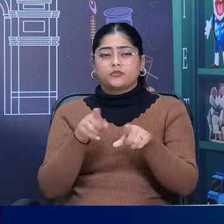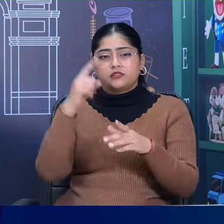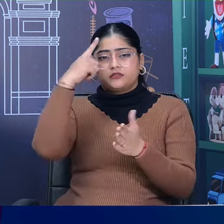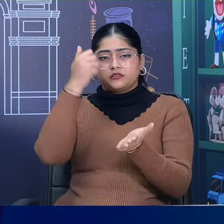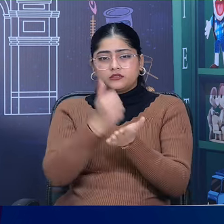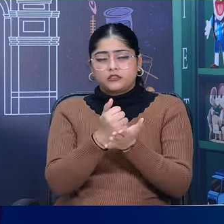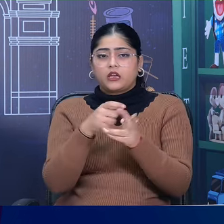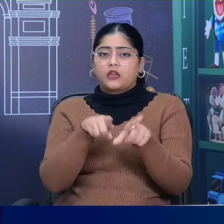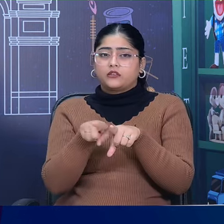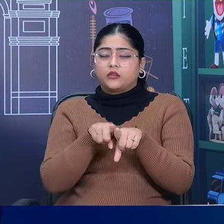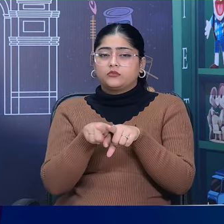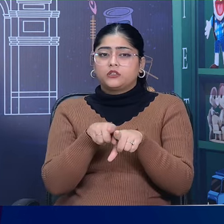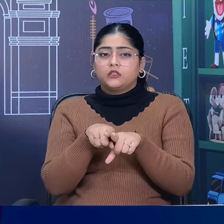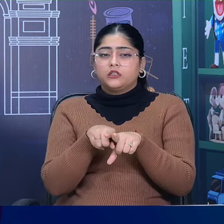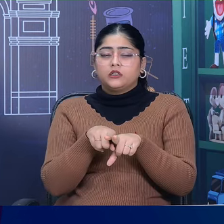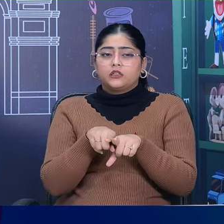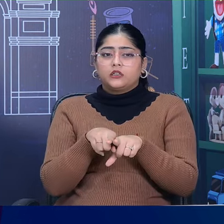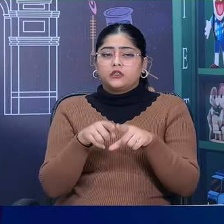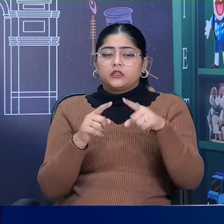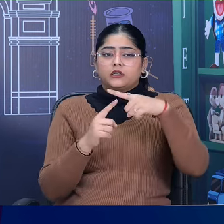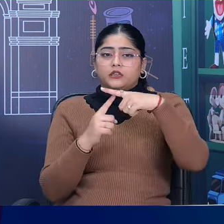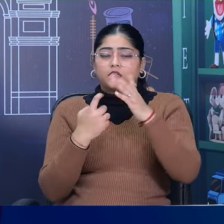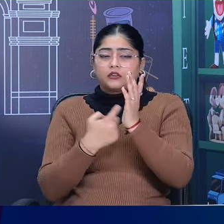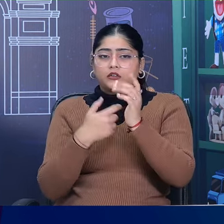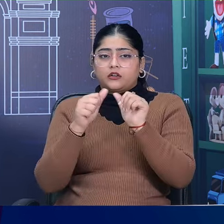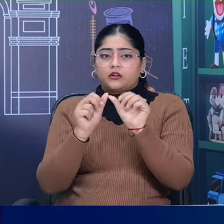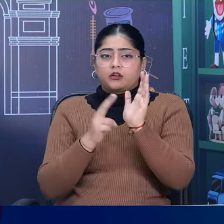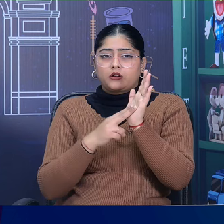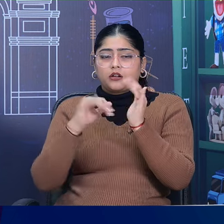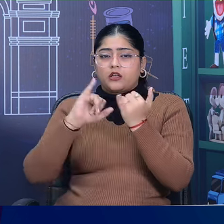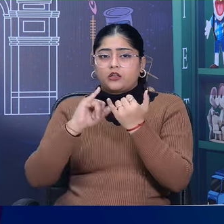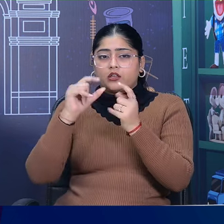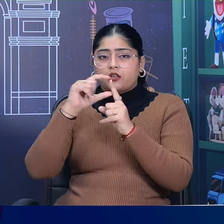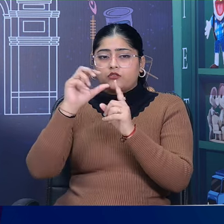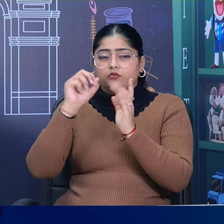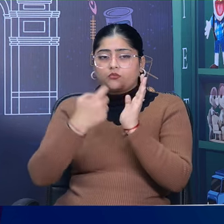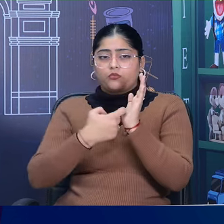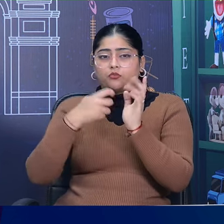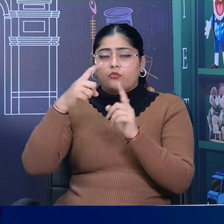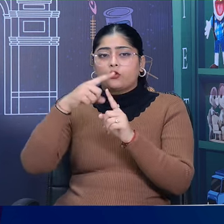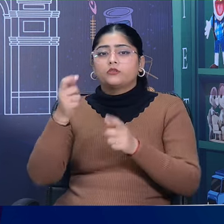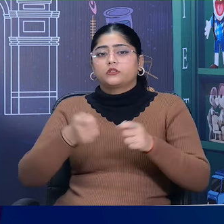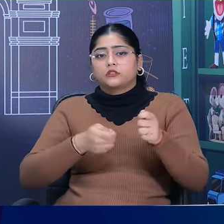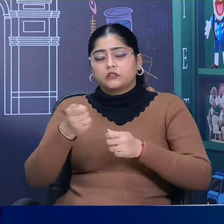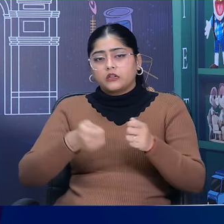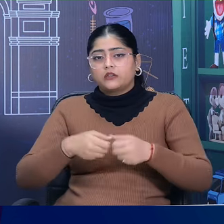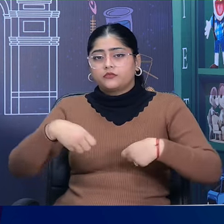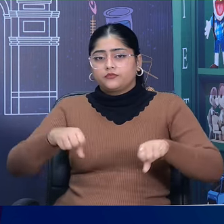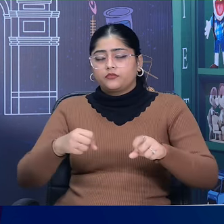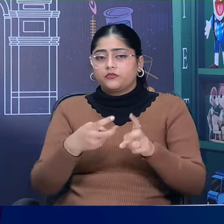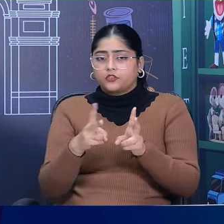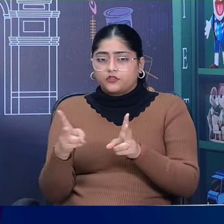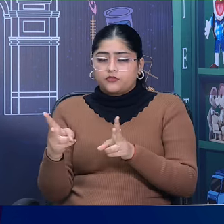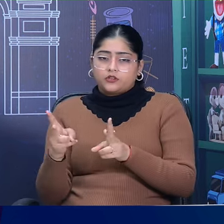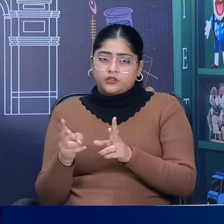ट्रांसपोर्ट से संबंधित मान लीजिए गांव में क्योंकि हम मेन बसे अगर गांव के बाहर तक छोड़ रही हैं और गांव के अंदर-अंदर जाने के लिए जो है छोटी